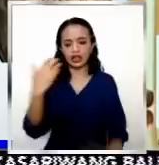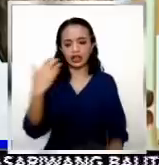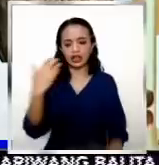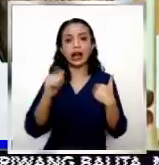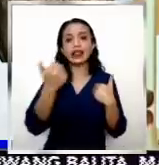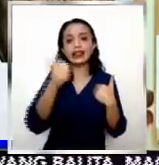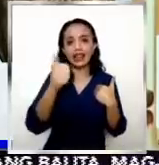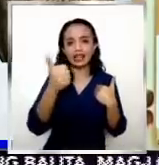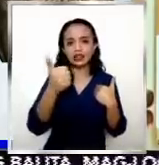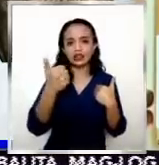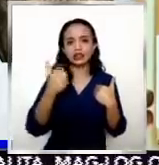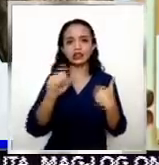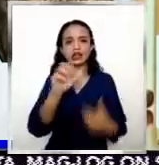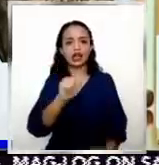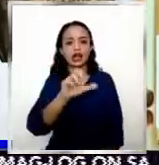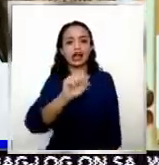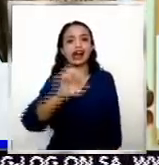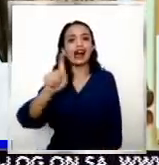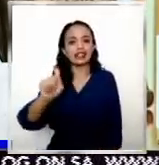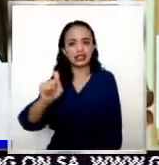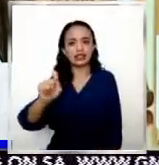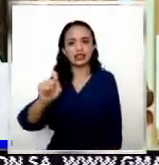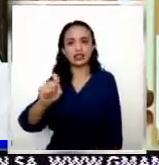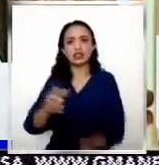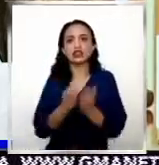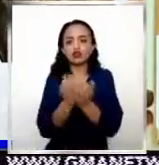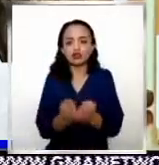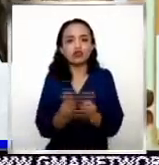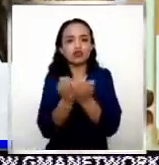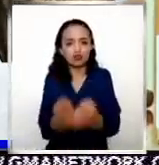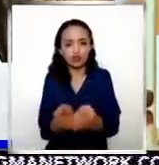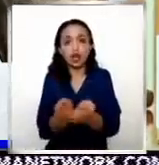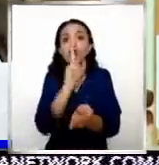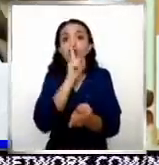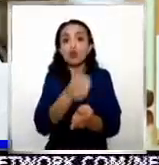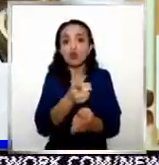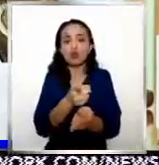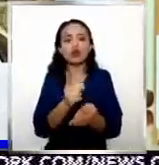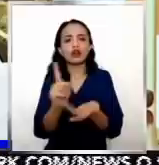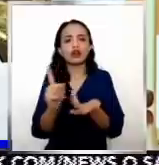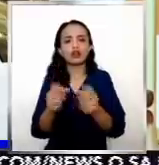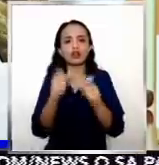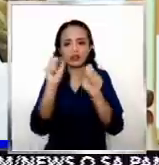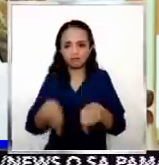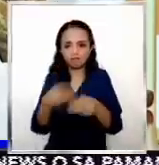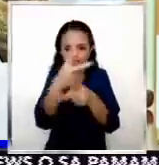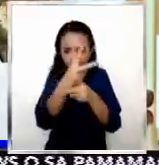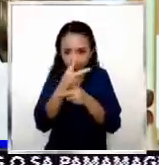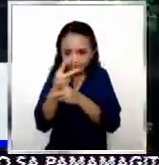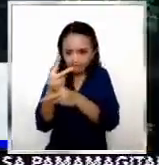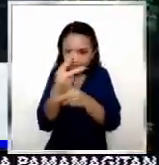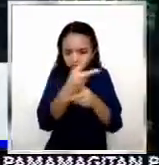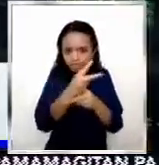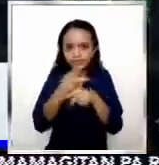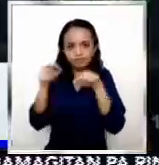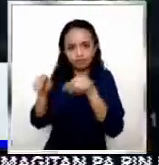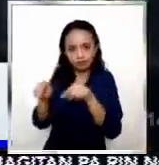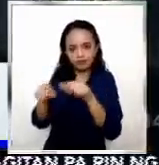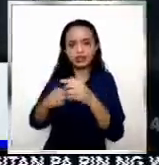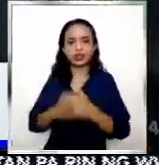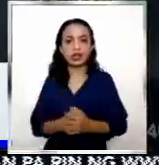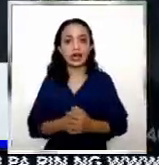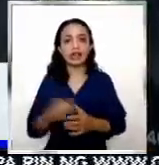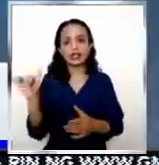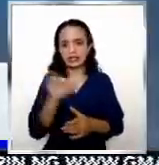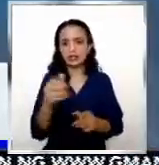assets that secures our exclusive economic zone and our fishermen. Dehado